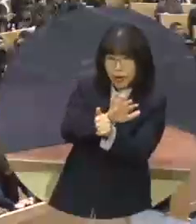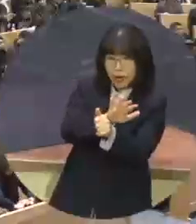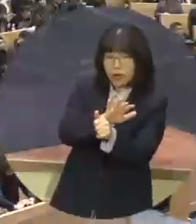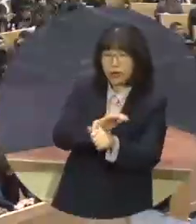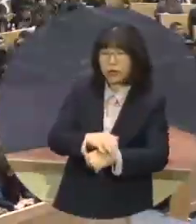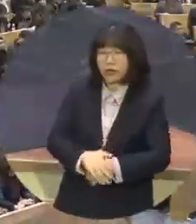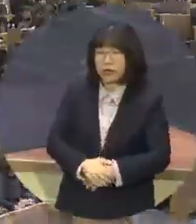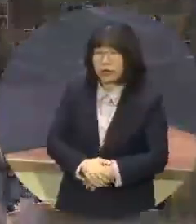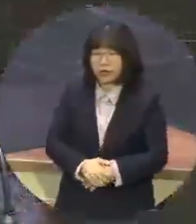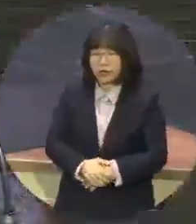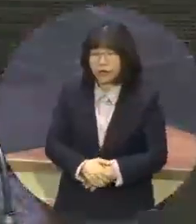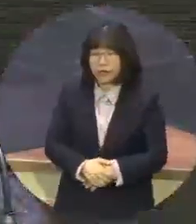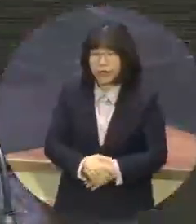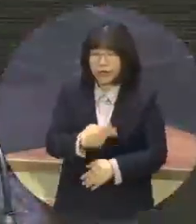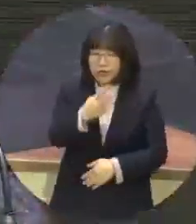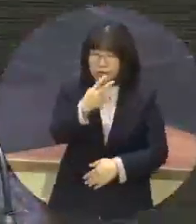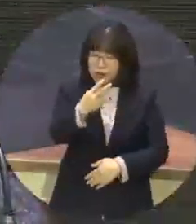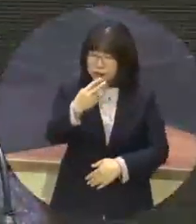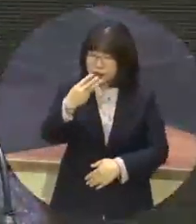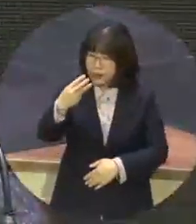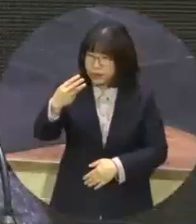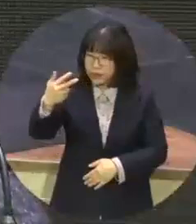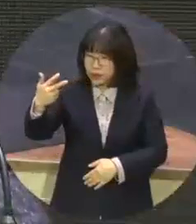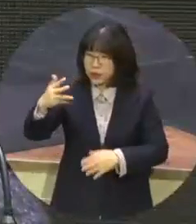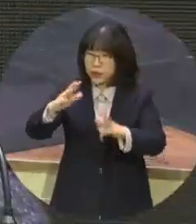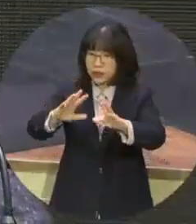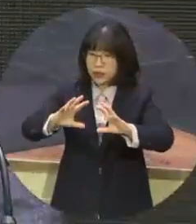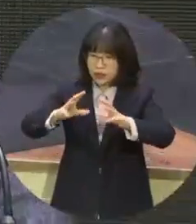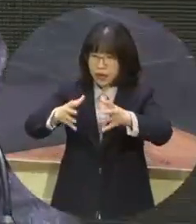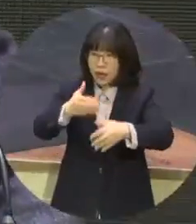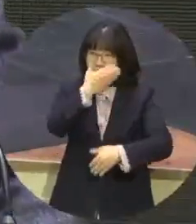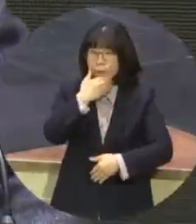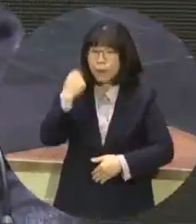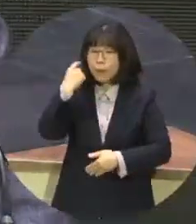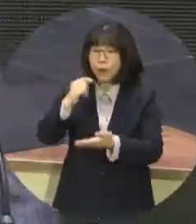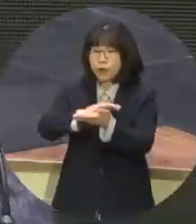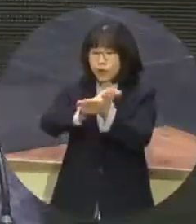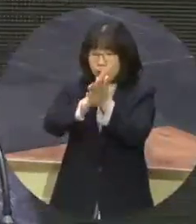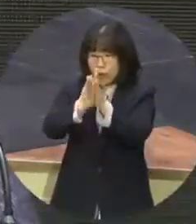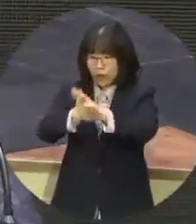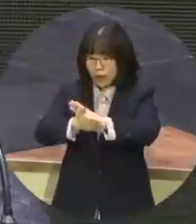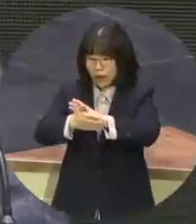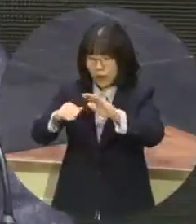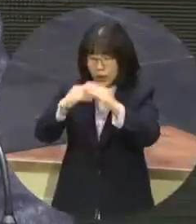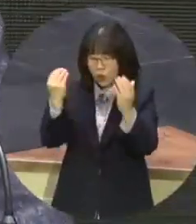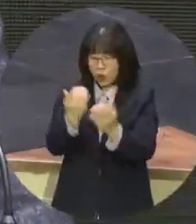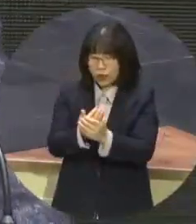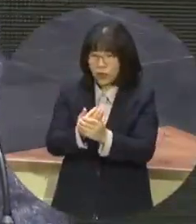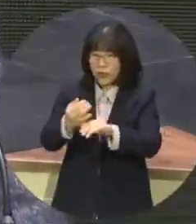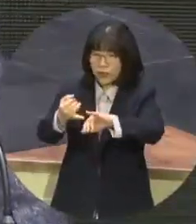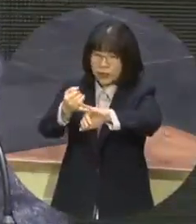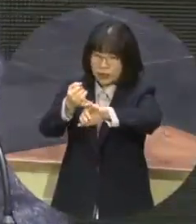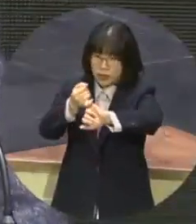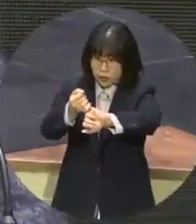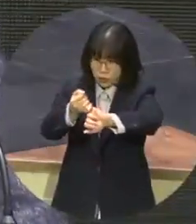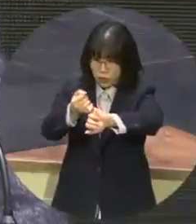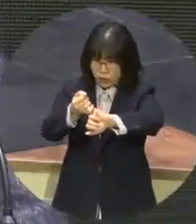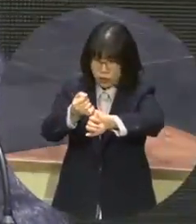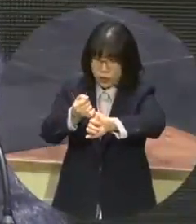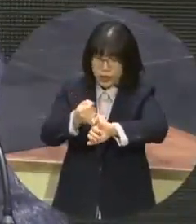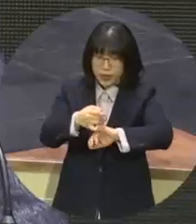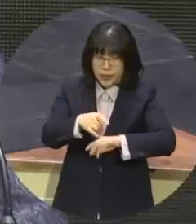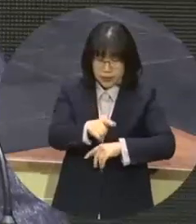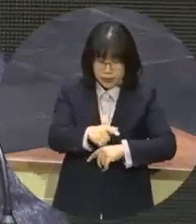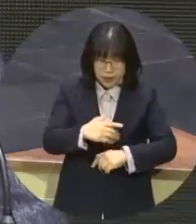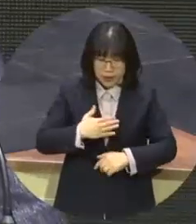절대 사실, 이 37 나라, 이제, 이 복음화에 대한 절대 약속, 현장을 변화시키는